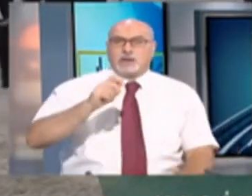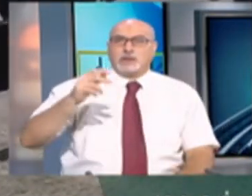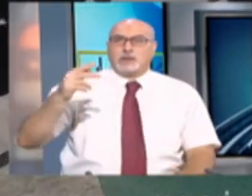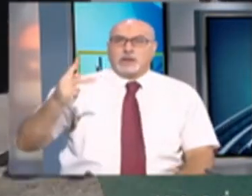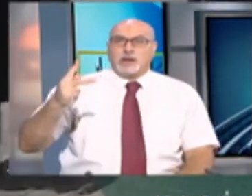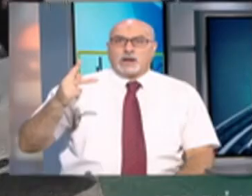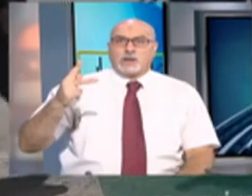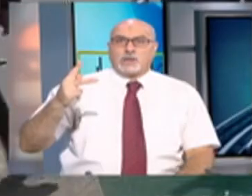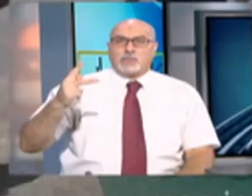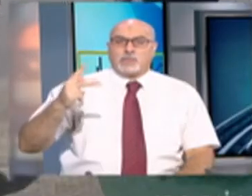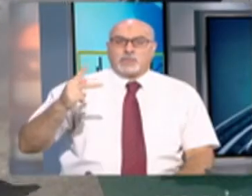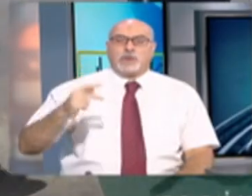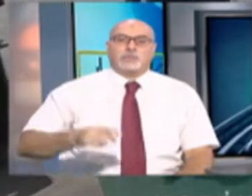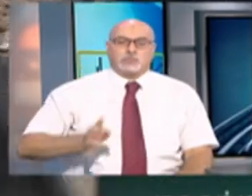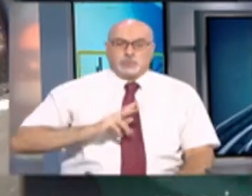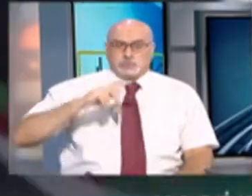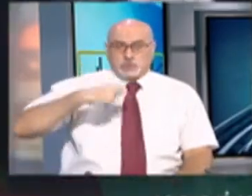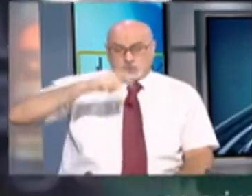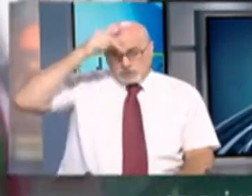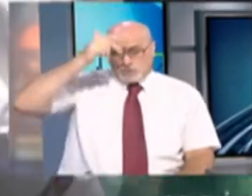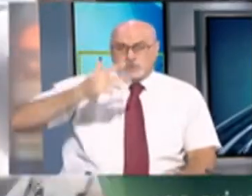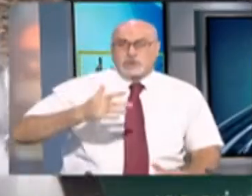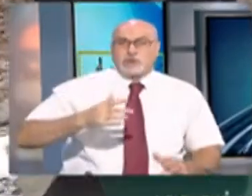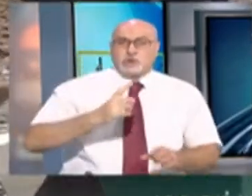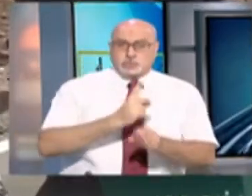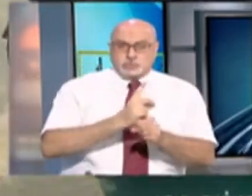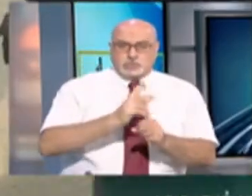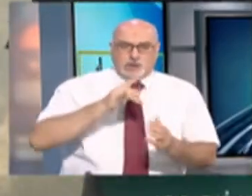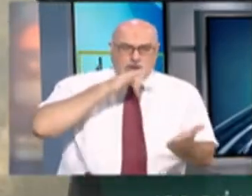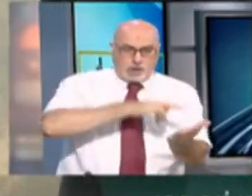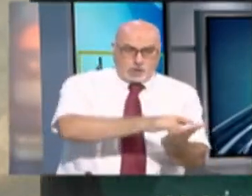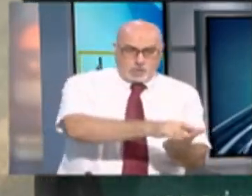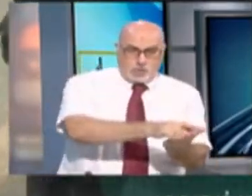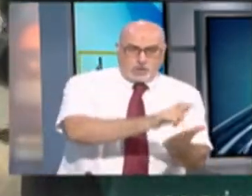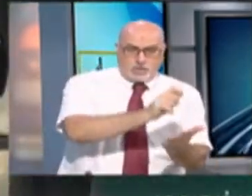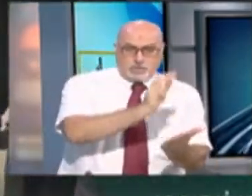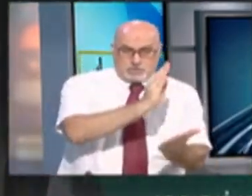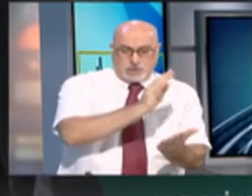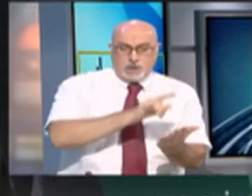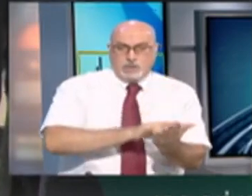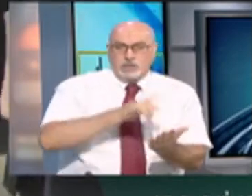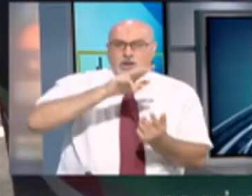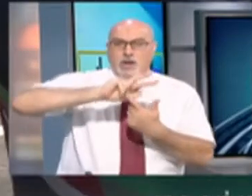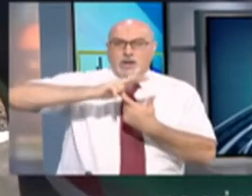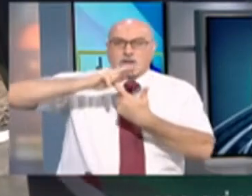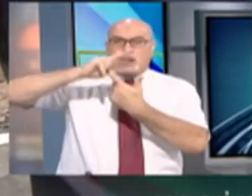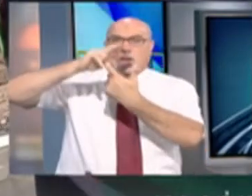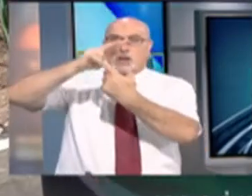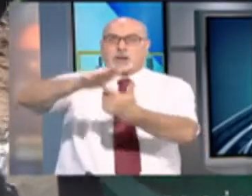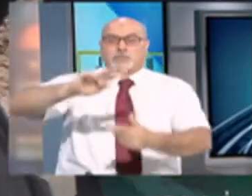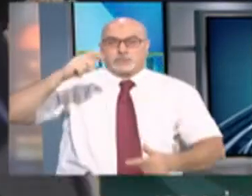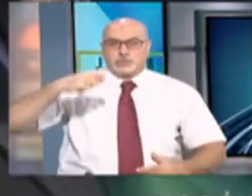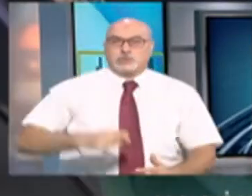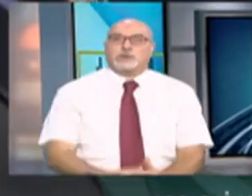بوتليليس، حيث تنقل السيد الرئيس مباشرة من مطار وهران الدولي أحمد بن بلة عبر المروحة الرئاسية.